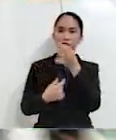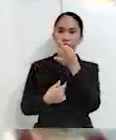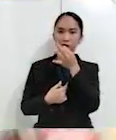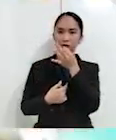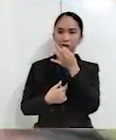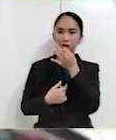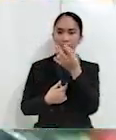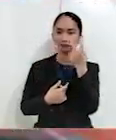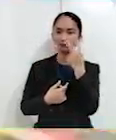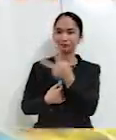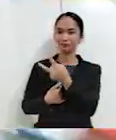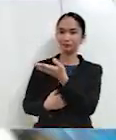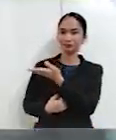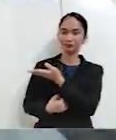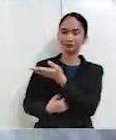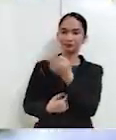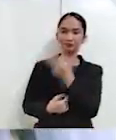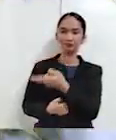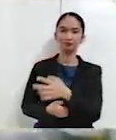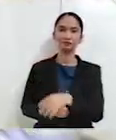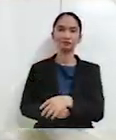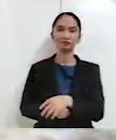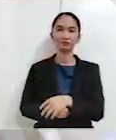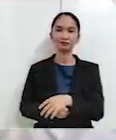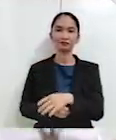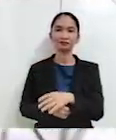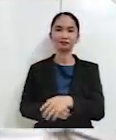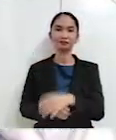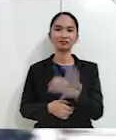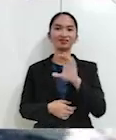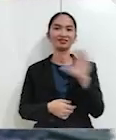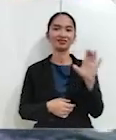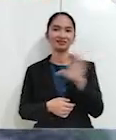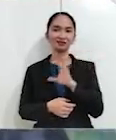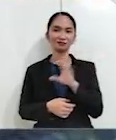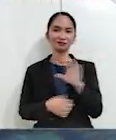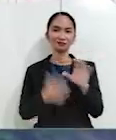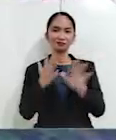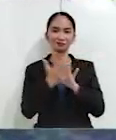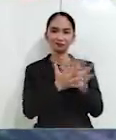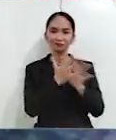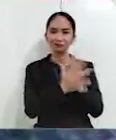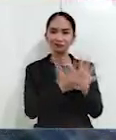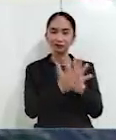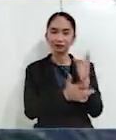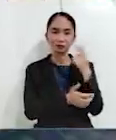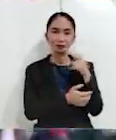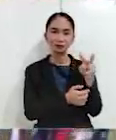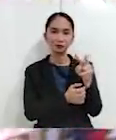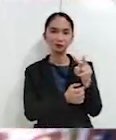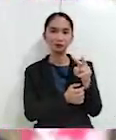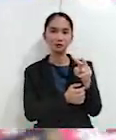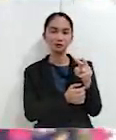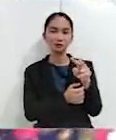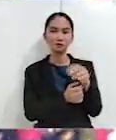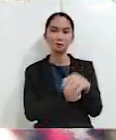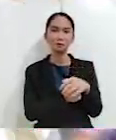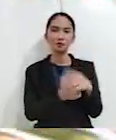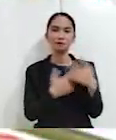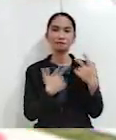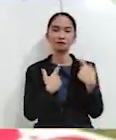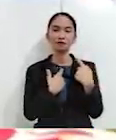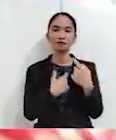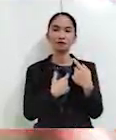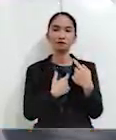nyo, talagang ultimate Christmas party na ito ha. Nikki, kasi tingnan nyo, may pa-flash mob pa sila